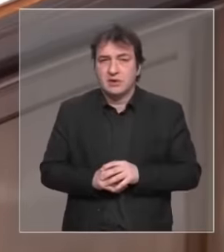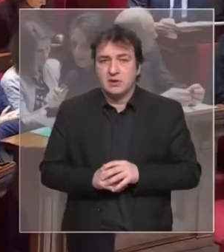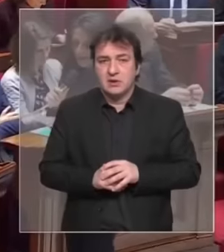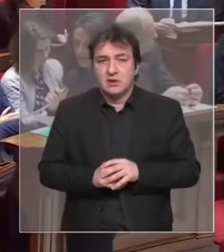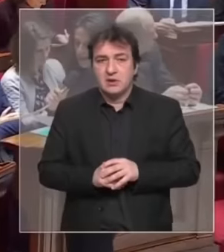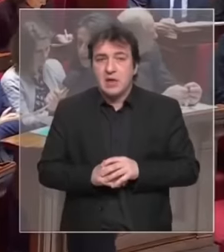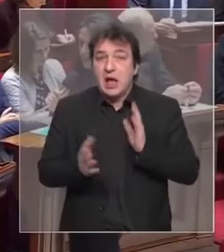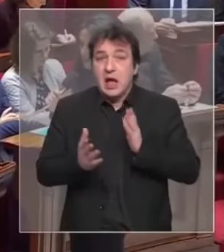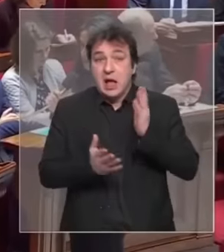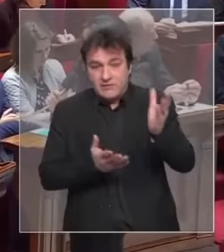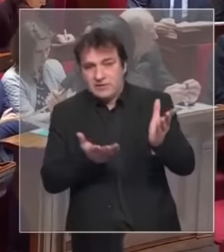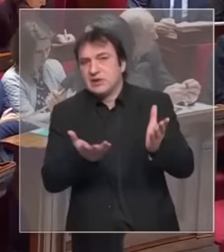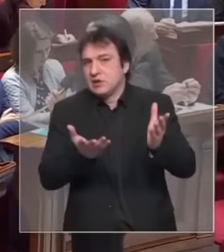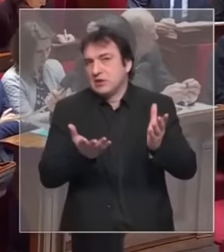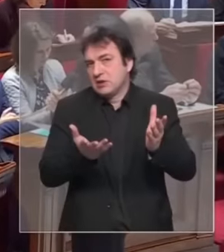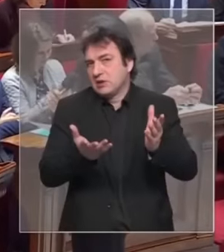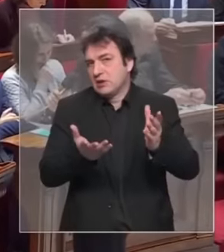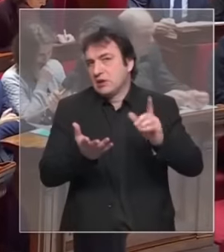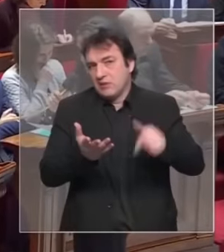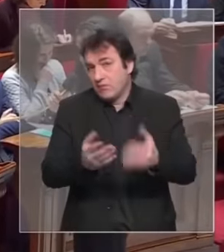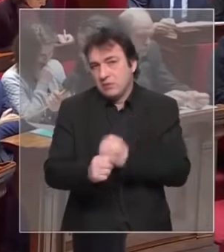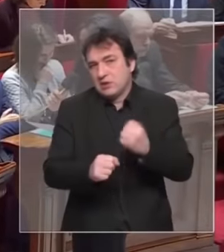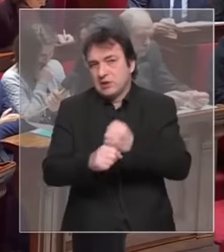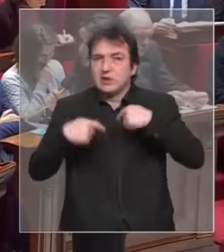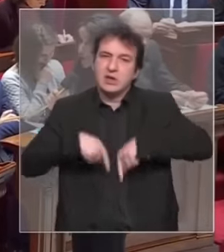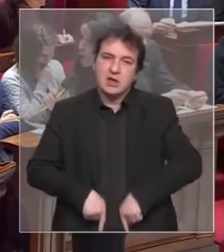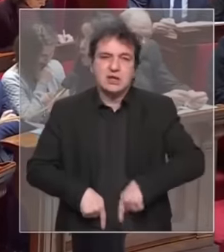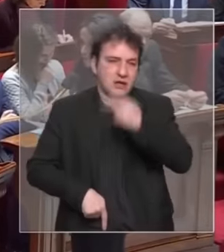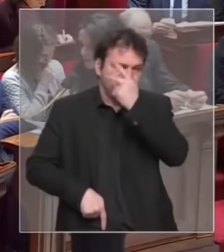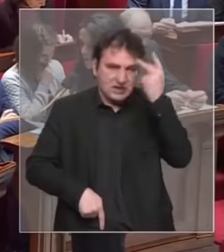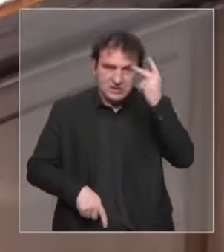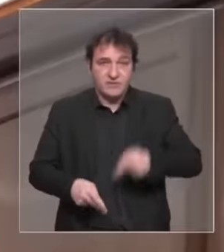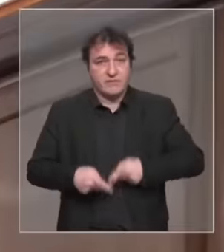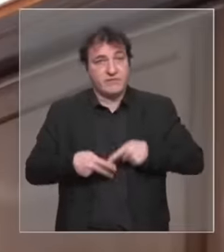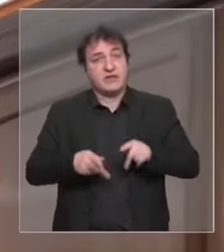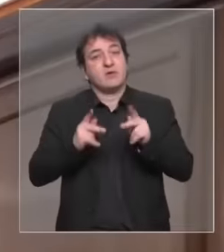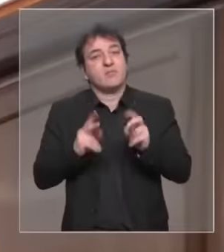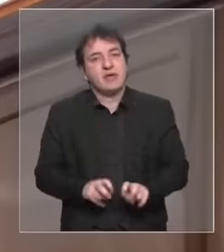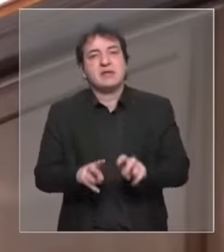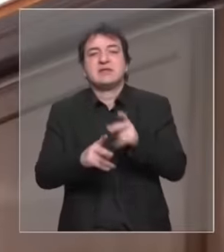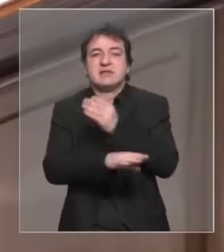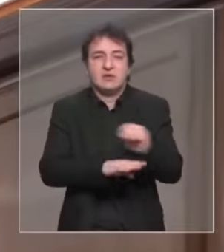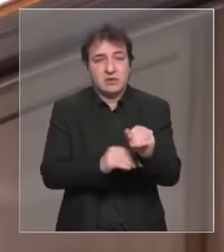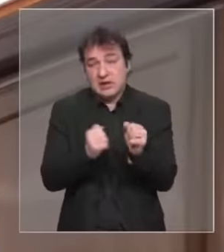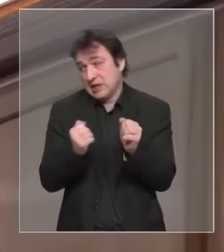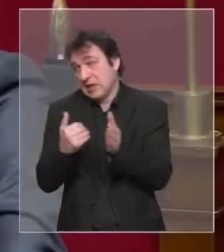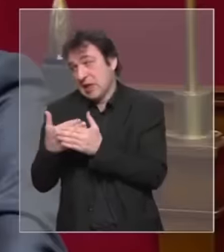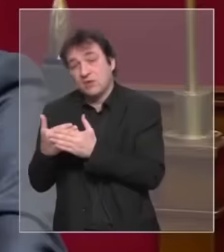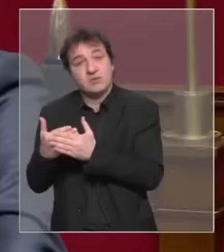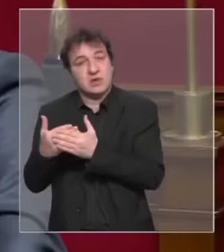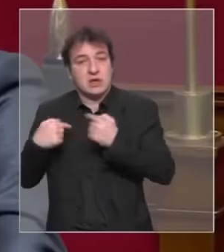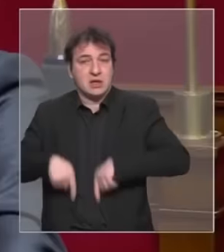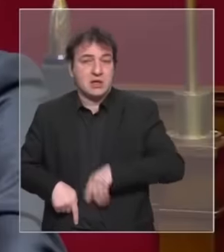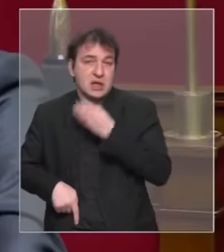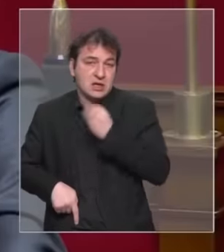pourra s'inscrire que dans un État palestinien vivant à paix et en sécurité aux côtés d'Israël. La détermination de la